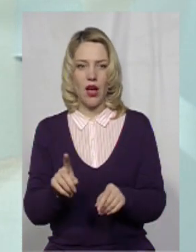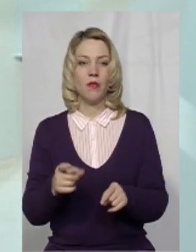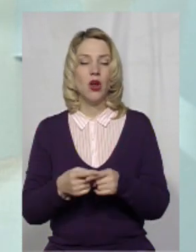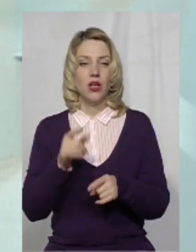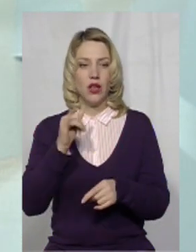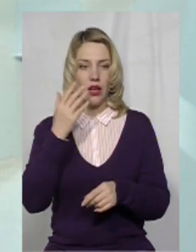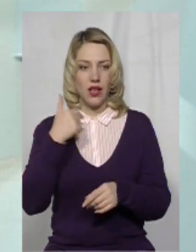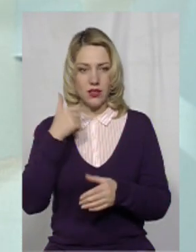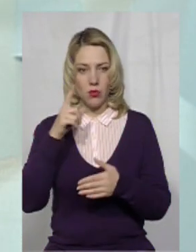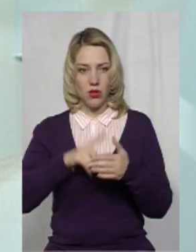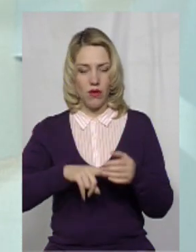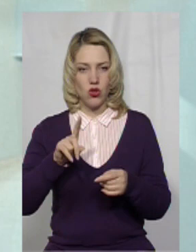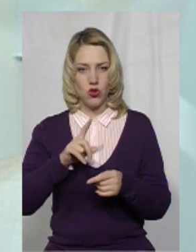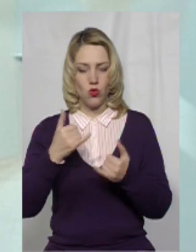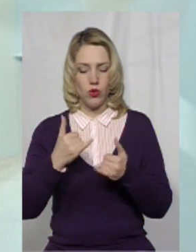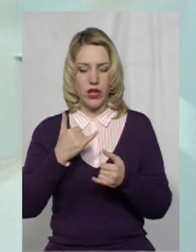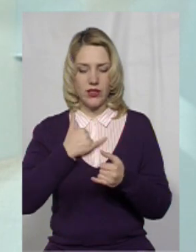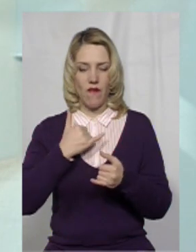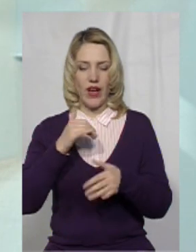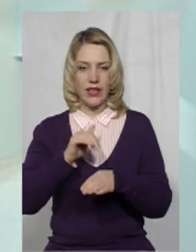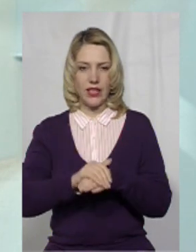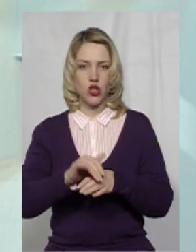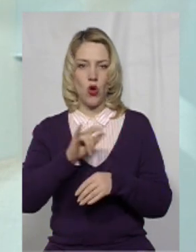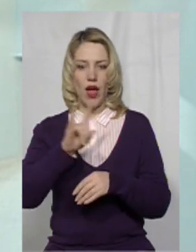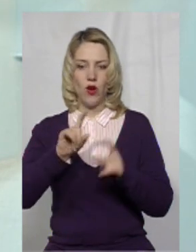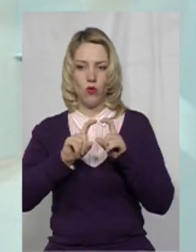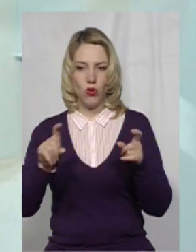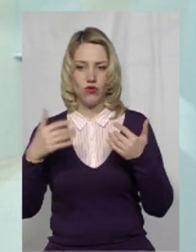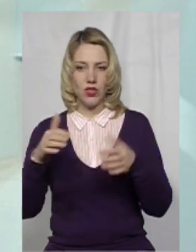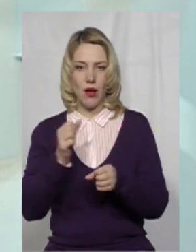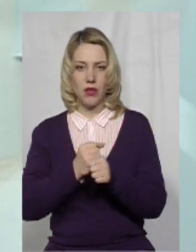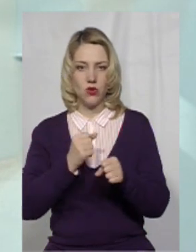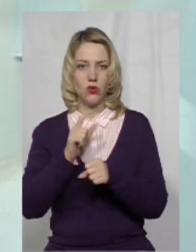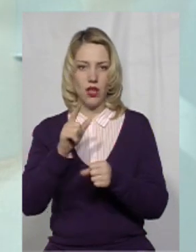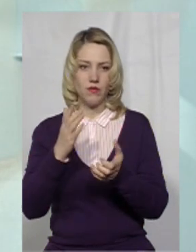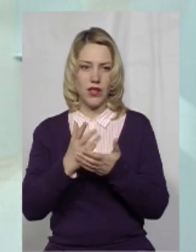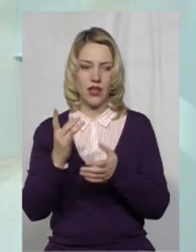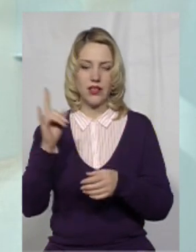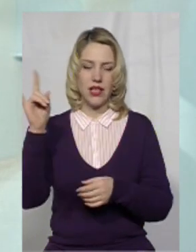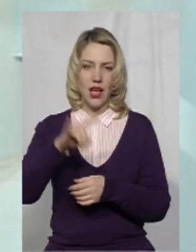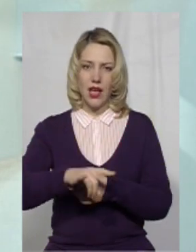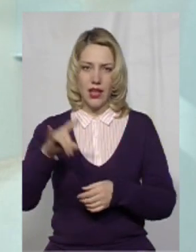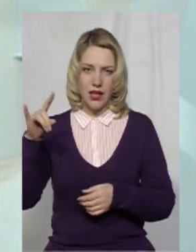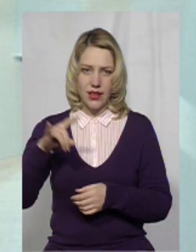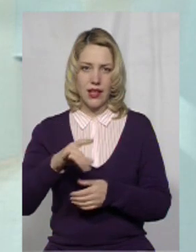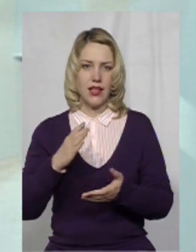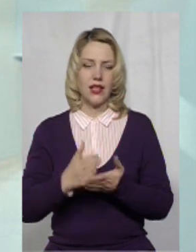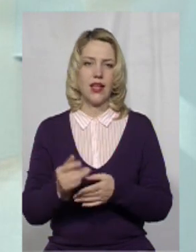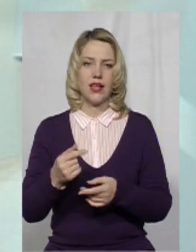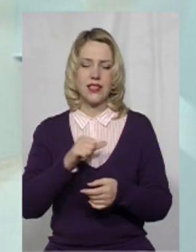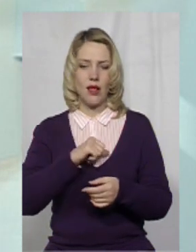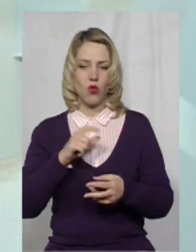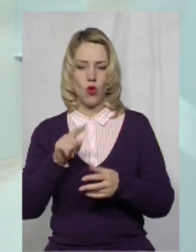я сподіваюся, що у нас фактично вже сьогодні, можна сказати так, що аеропорт працює, тобто там вже якісь і літаки літають, і саме